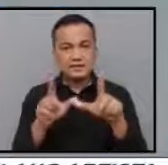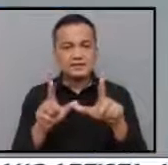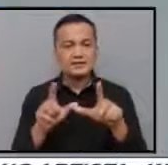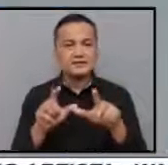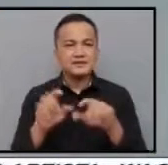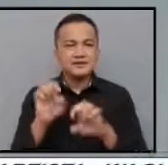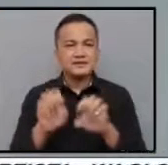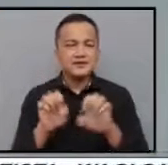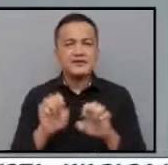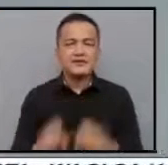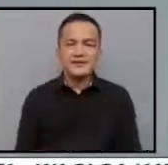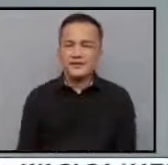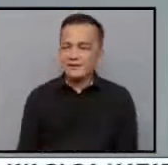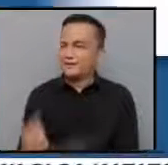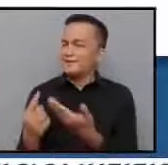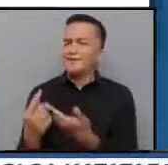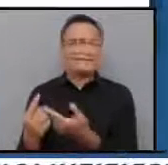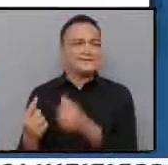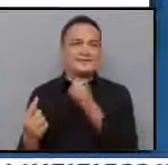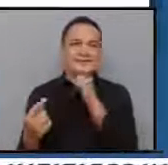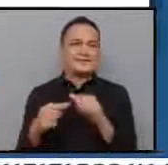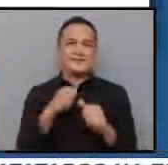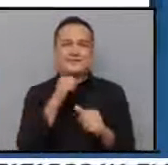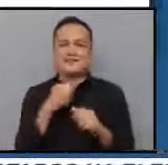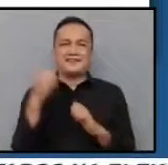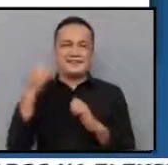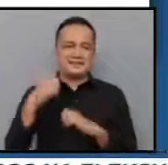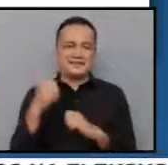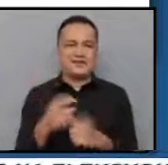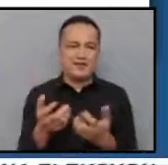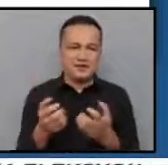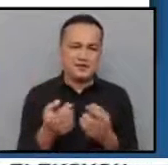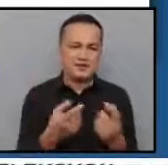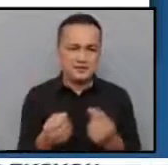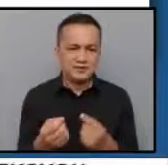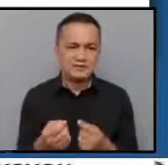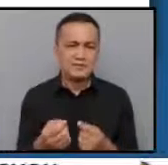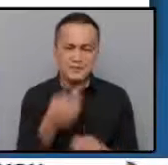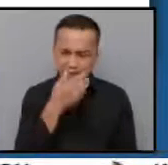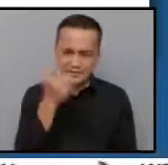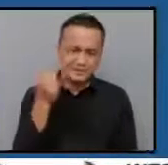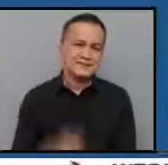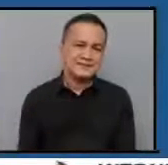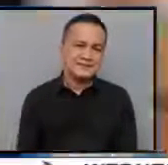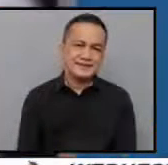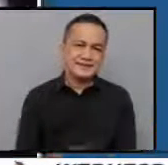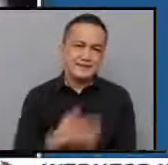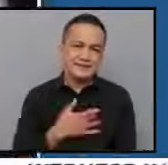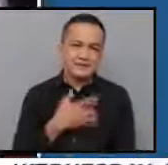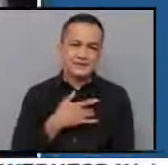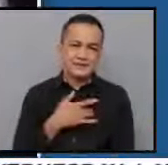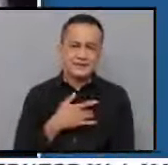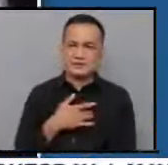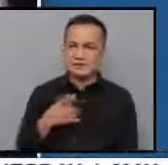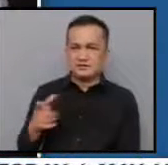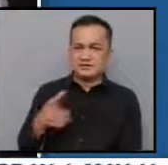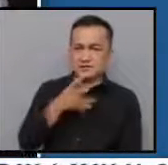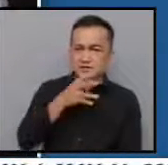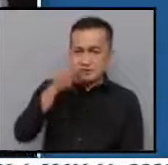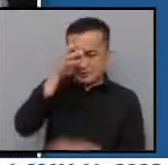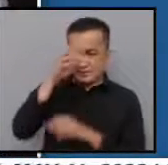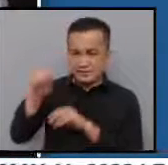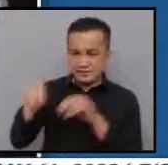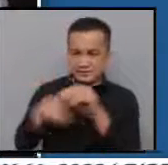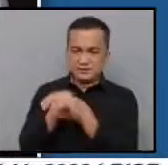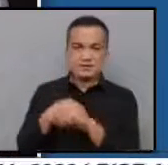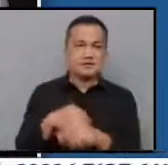Unexpected talaga for both cases, no? I just went into doing my best kasi I feel like I owe it to my parents and pati kay God